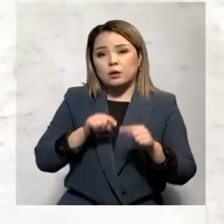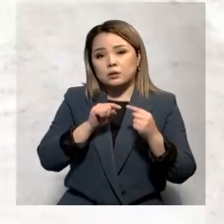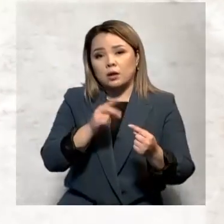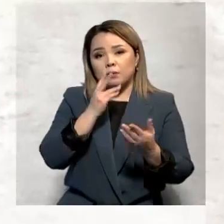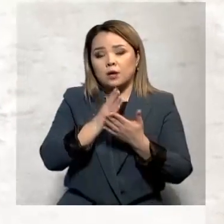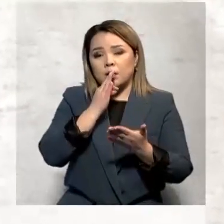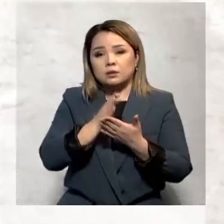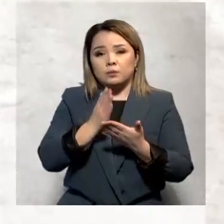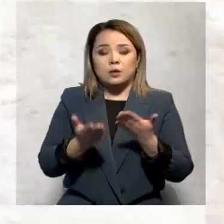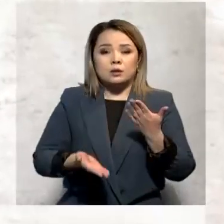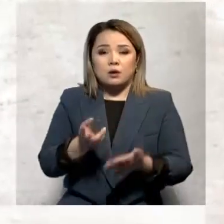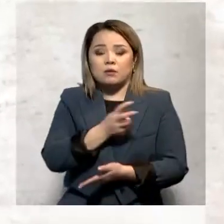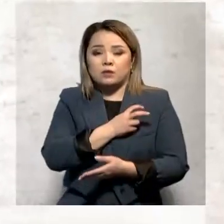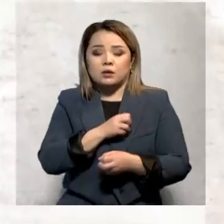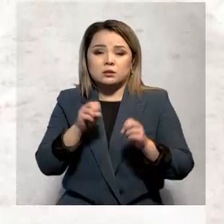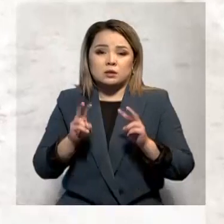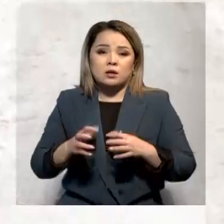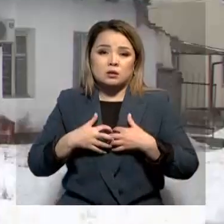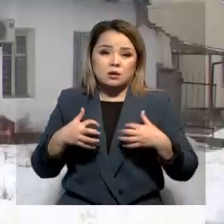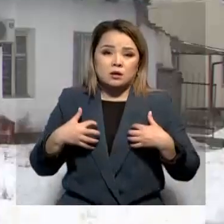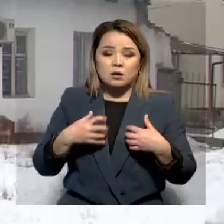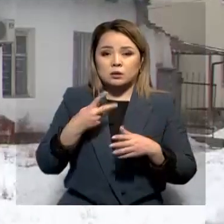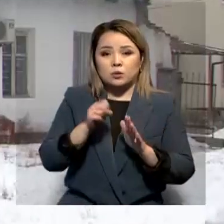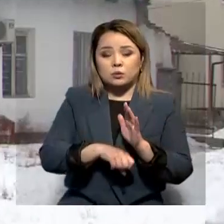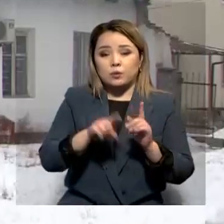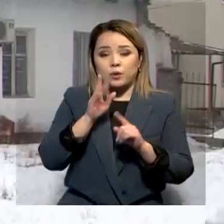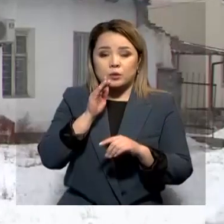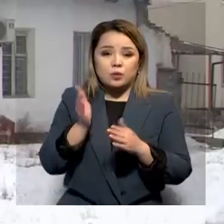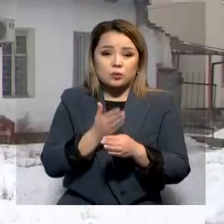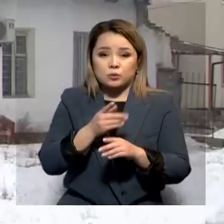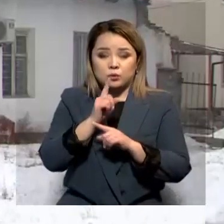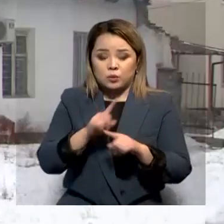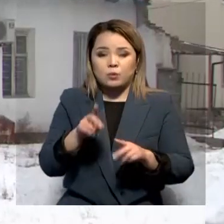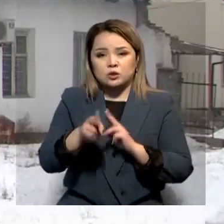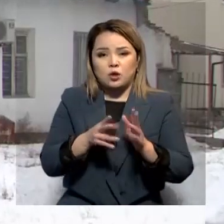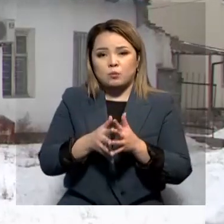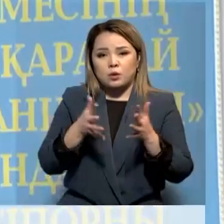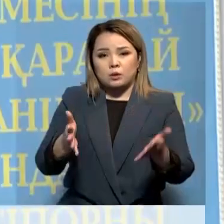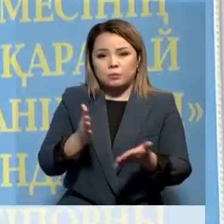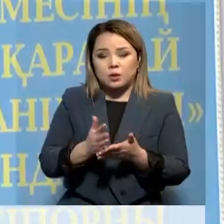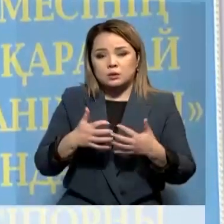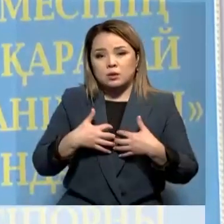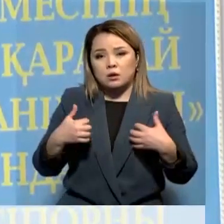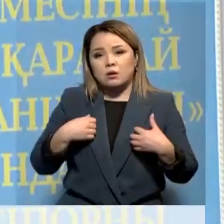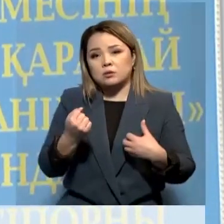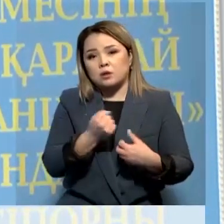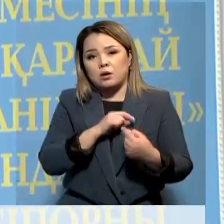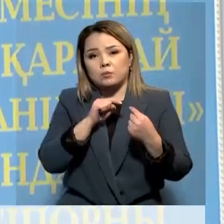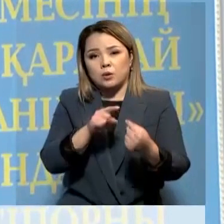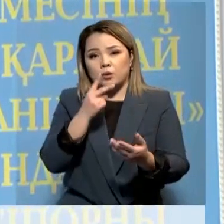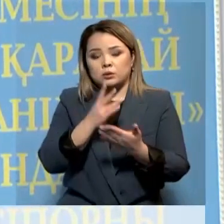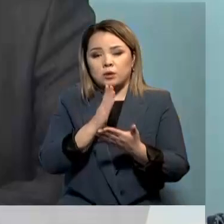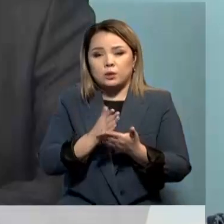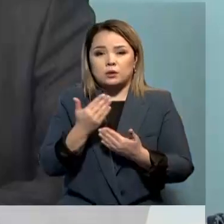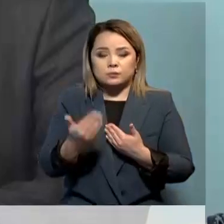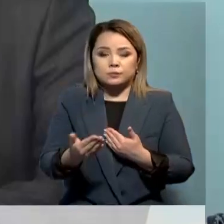пікір қалыптасқан. Егер ветеринарлық қызмет иесіз иттерді ауламаса, адамдар зардап шегіп, жұрттың шағымы артады. Ауласа, жануар жанашырларының қарсылығына ұшырайды